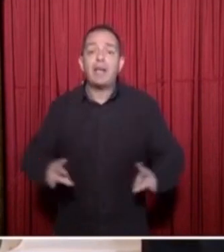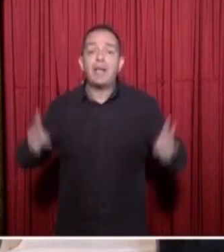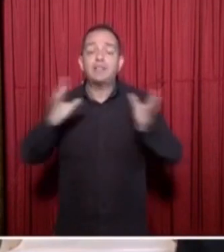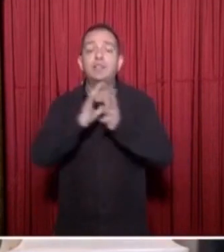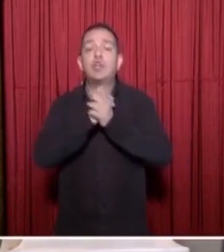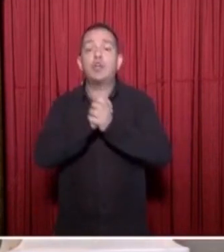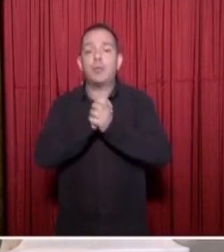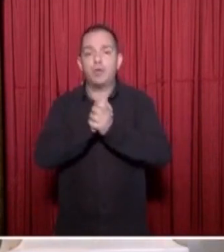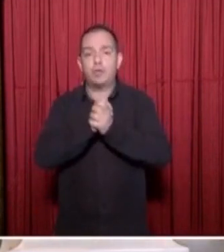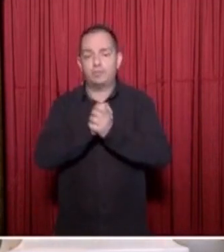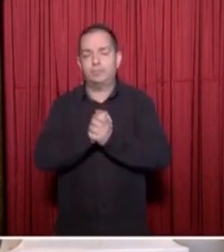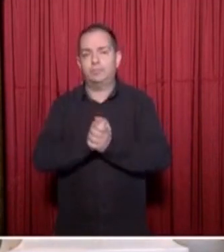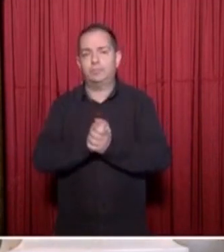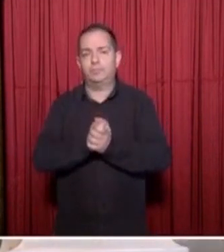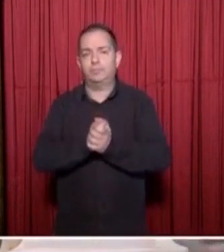χρόνια πολλά.